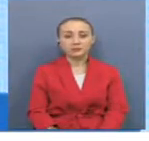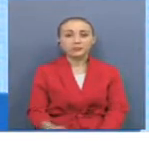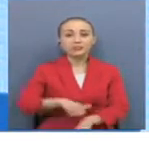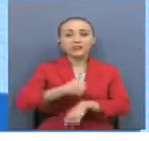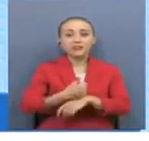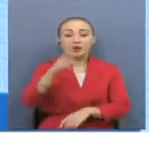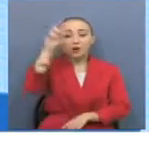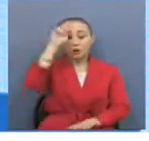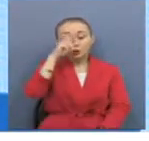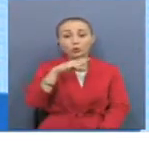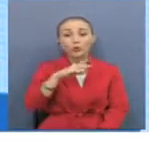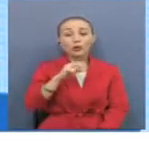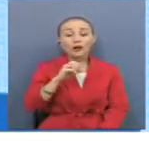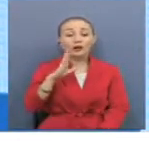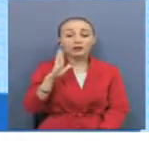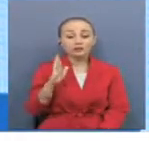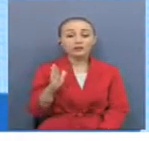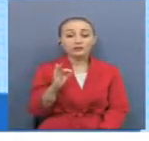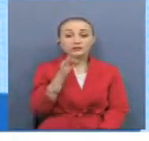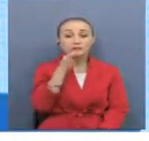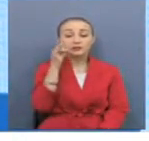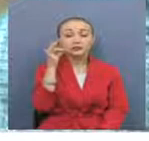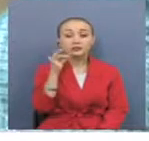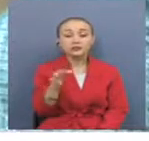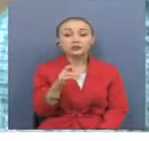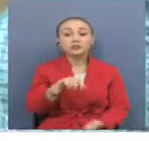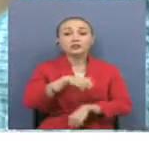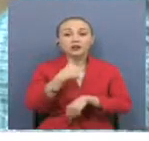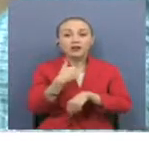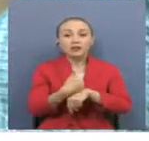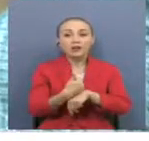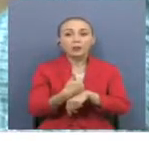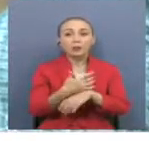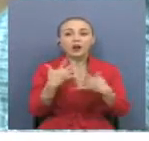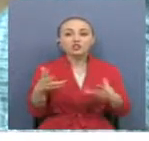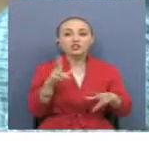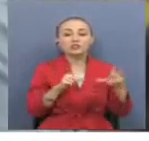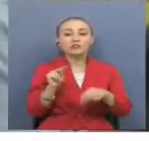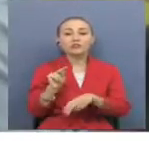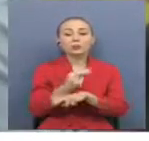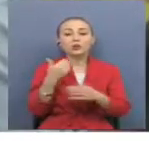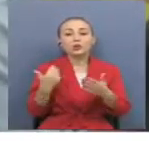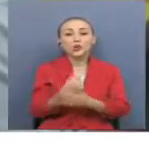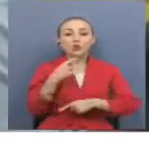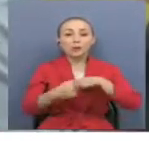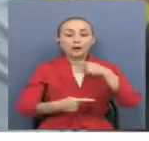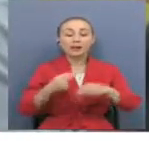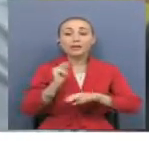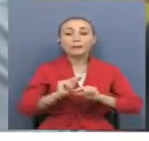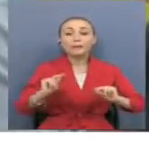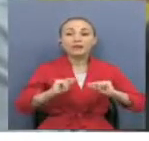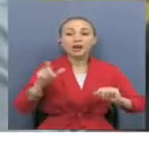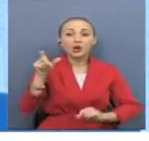Назарбаев зияткерлік мектебінің оқыту жүйесі енгізілуде. Өткен оқу жылында жаңартылған бағдарлама бойынша 88 мыңнан астам оқушы оқытылды. Жаңа оқу